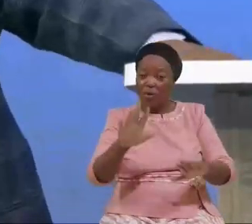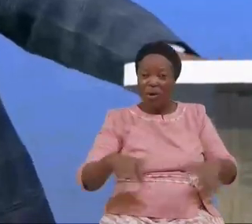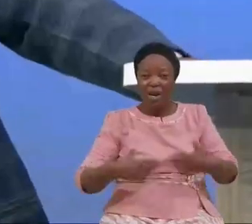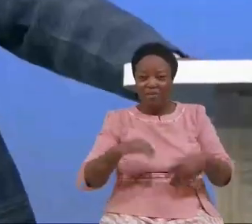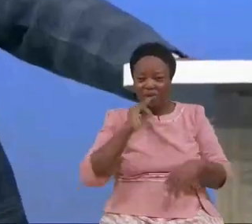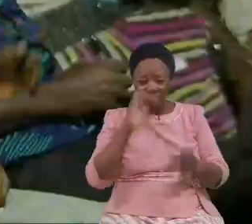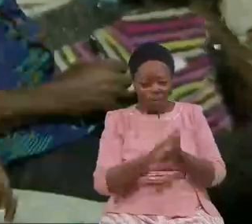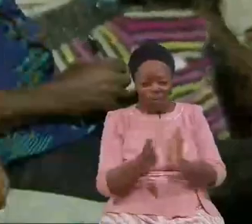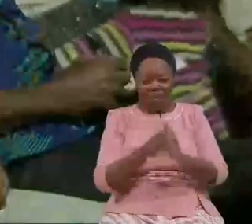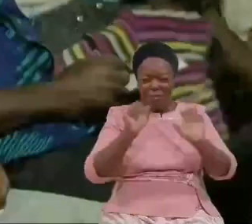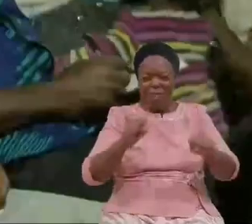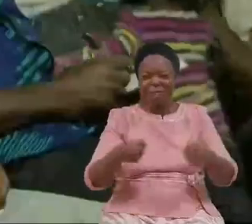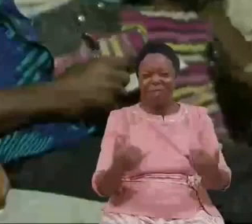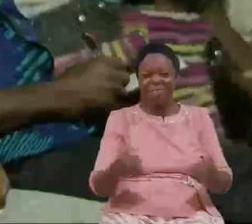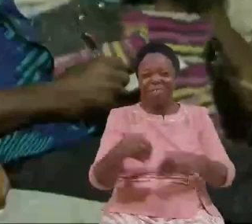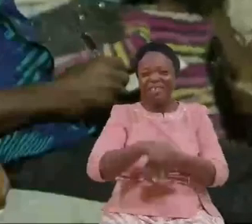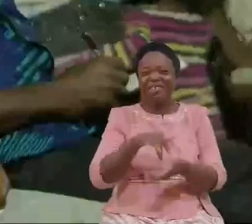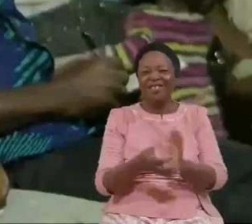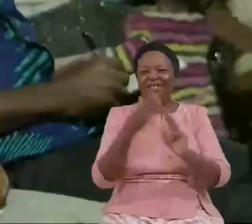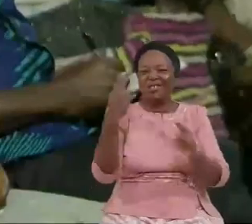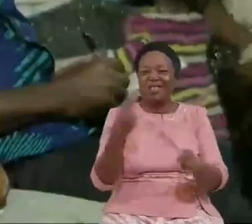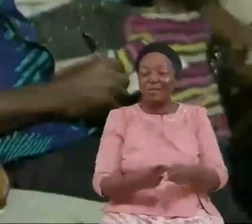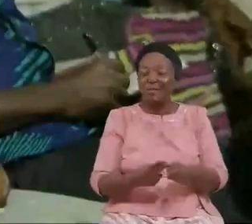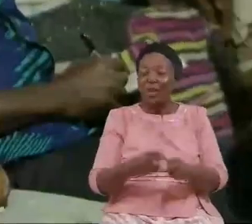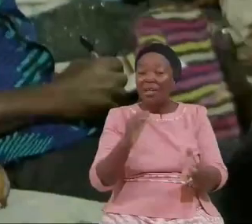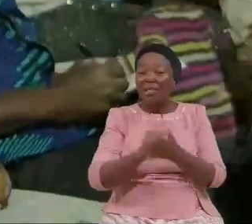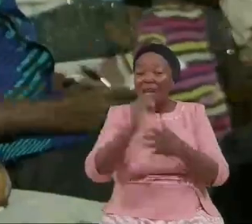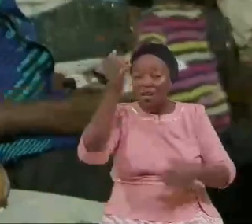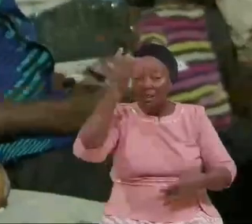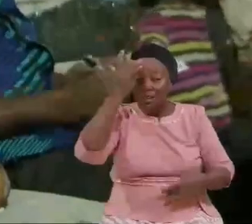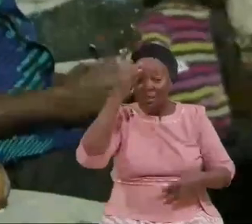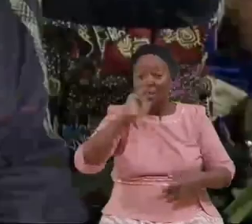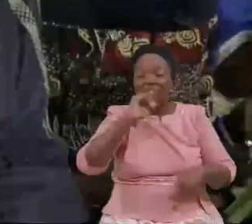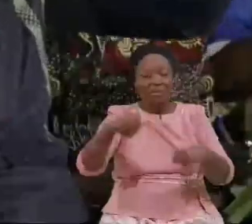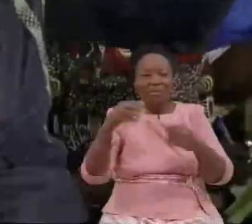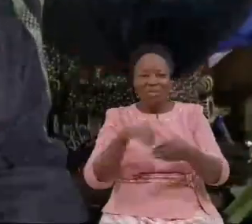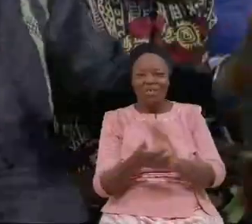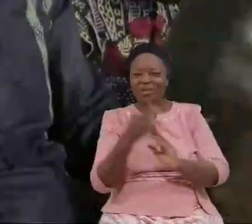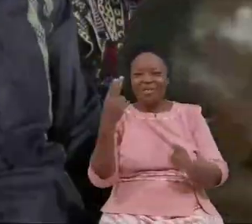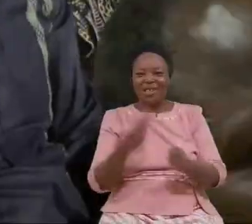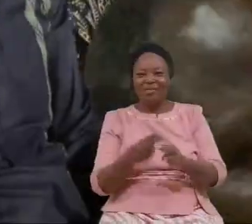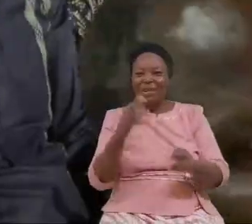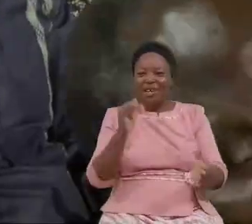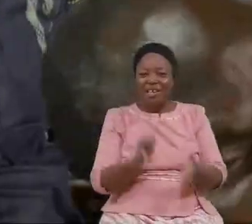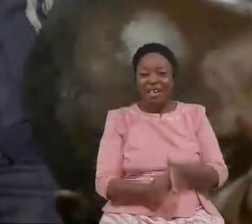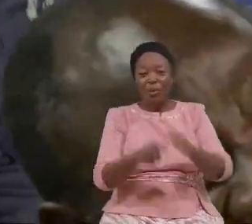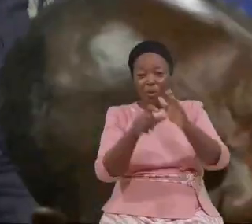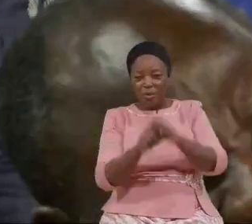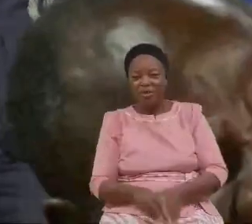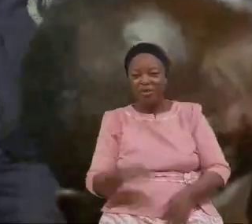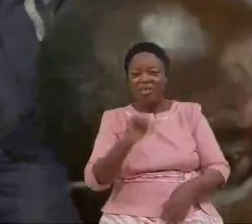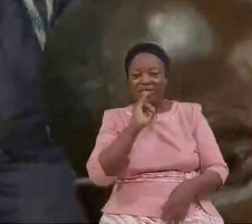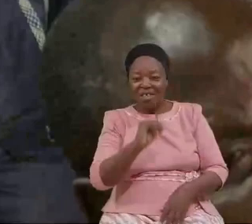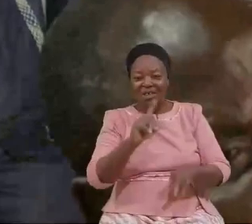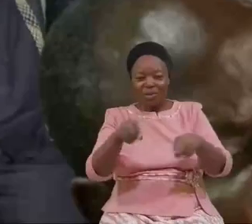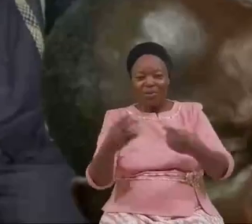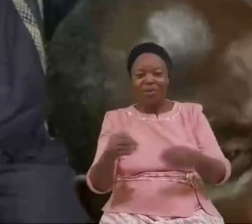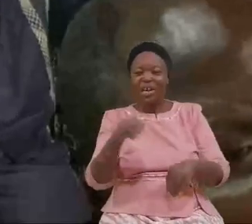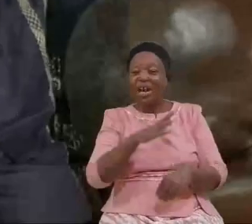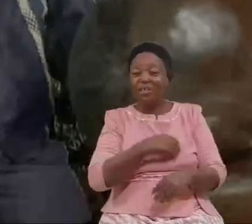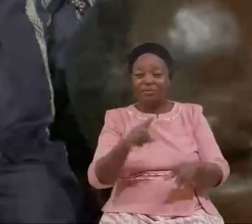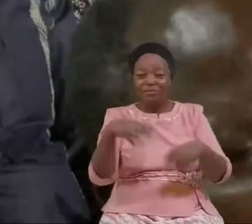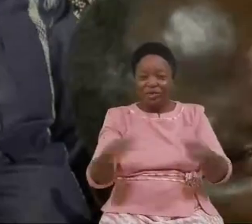possible ce soir cette maladie va partir cette oppression est terminée